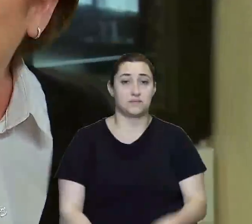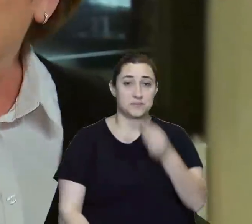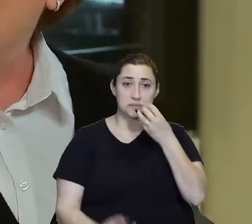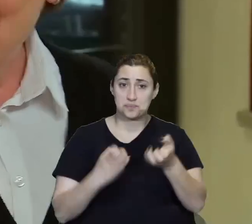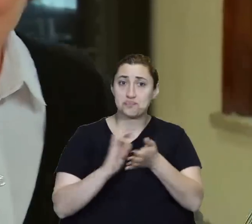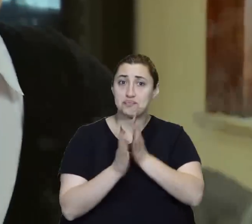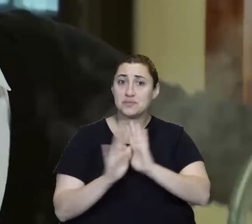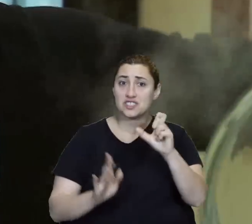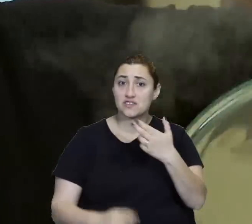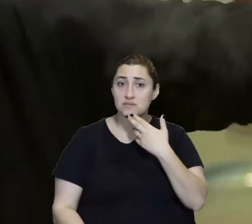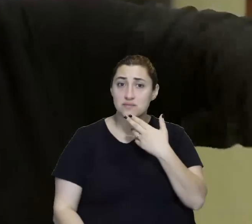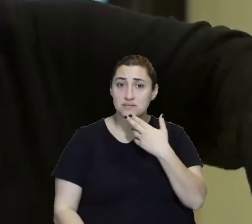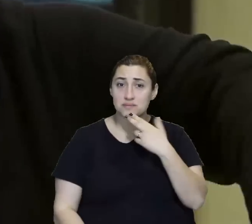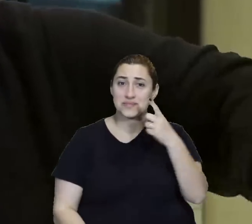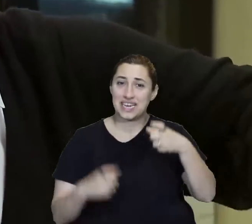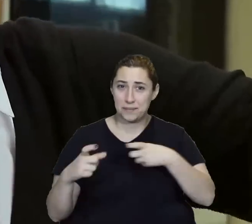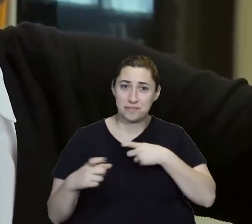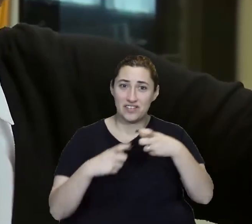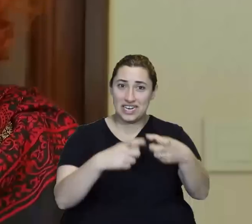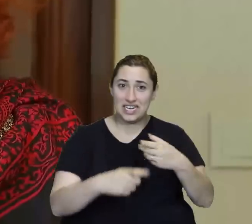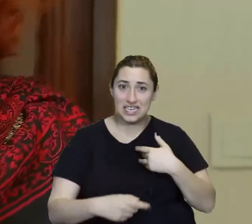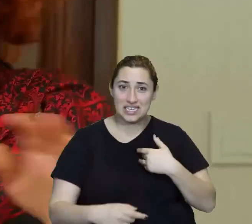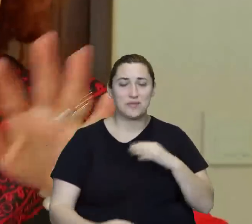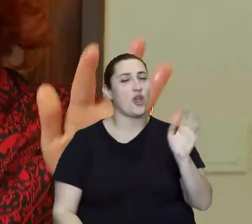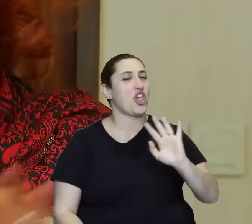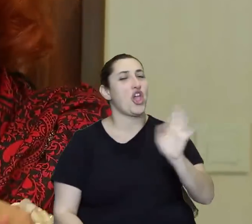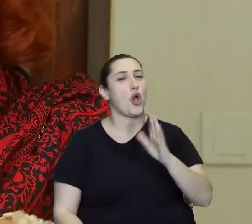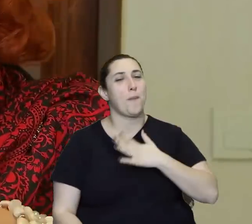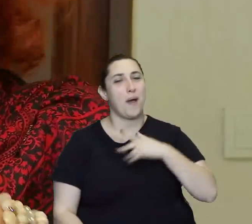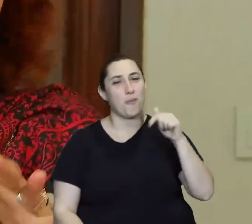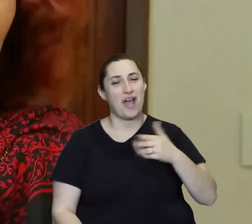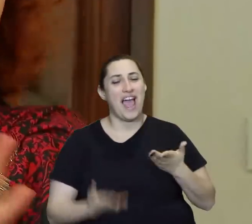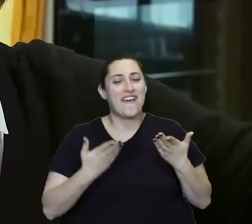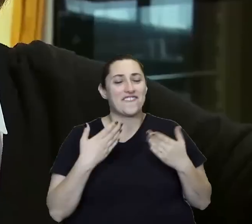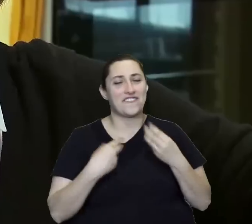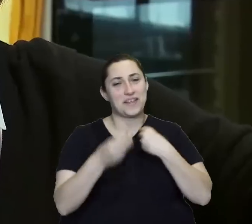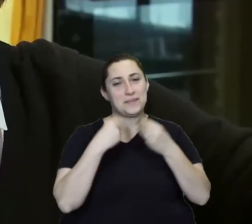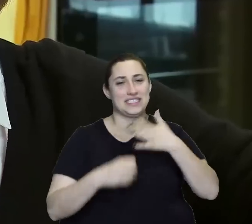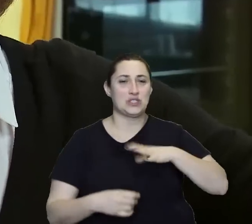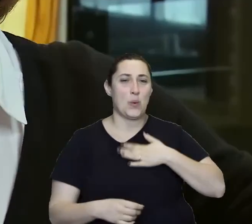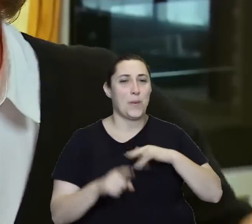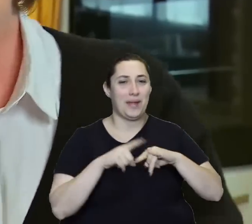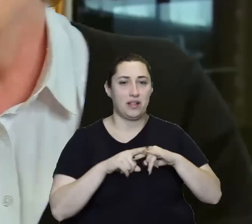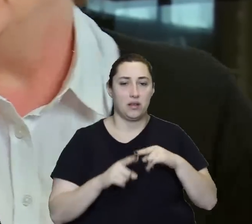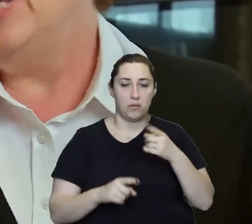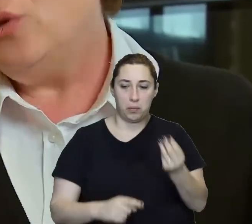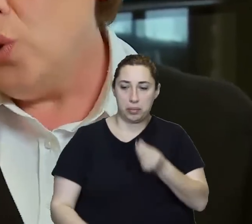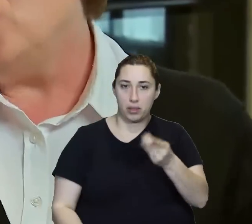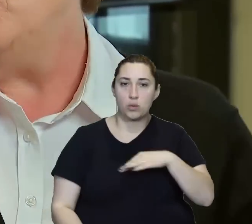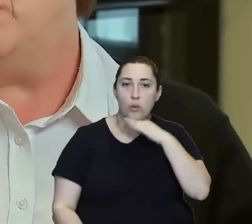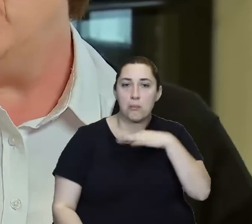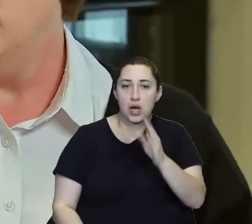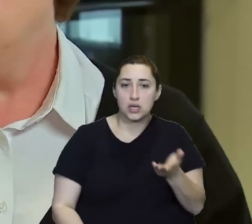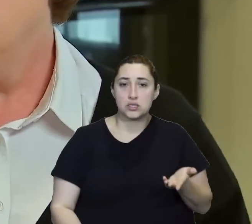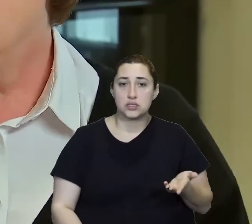Yemek pişti Cevriye Hanım. Bir tabak vereyim size. Ay yok, ben böyle hafif bir şeyler yiyeceğim Hediyeciğim. O kadarcık şeyle